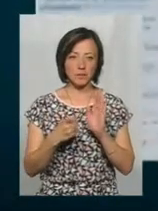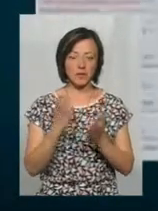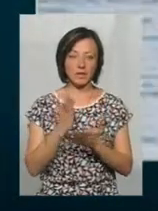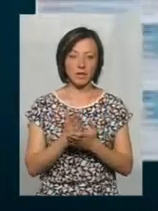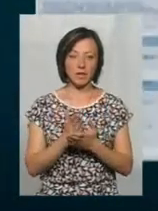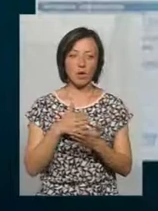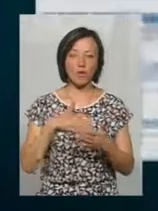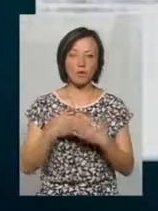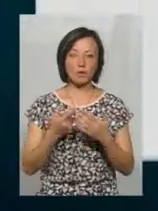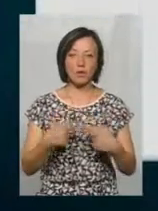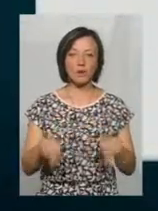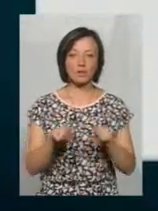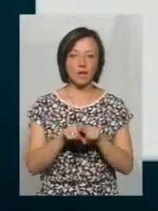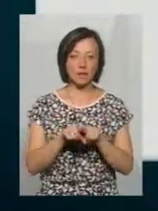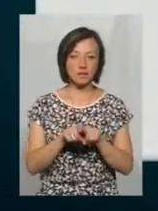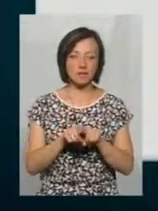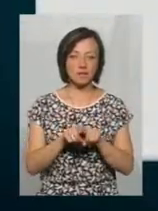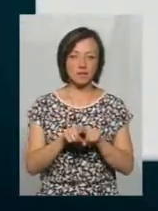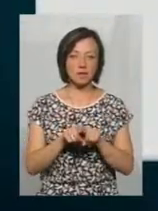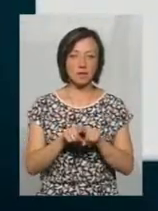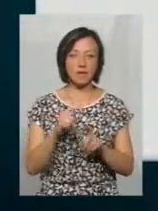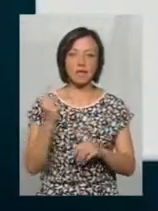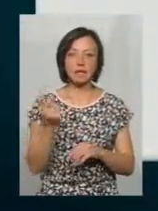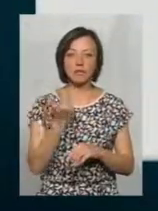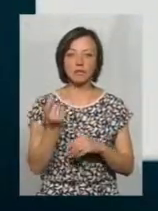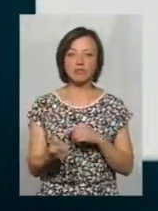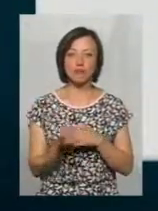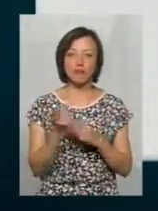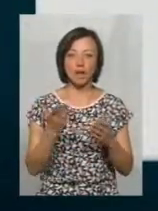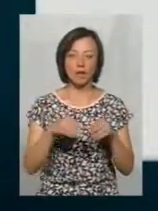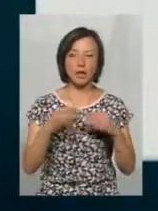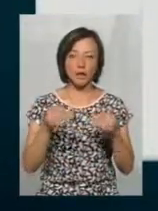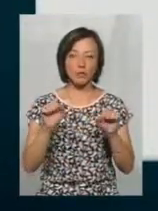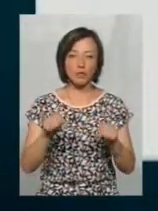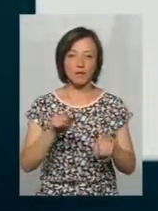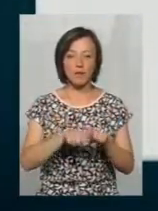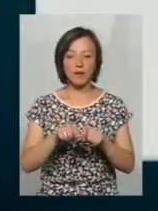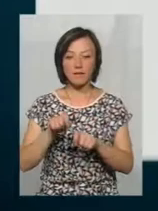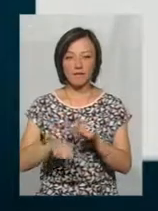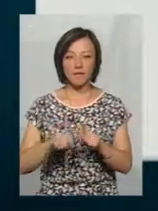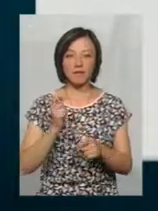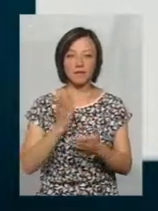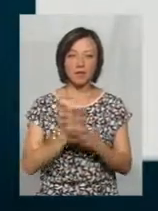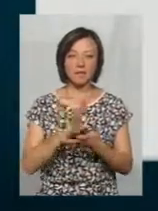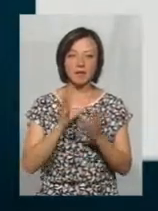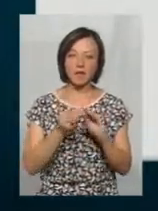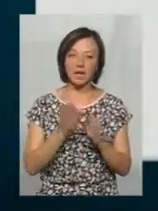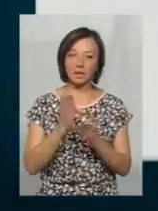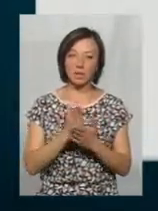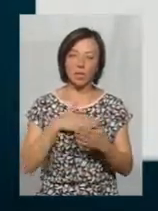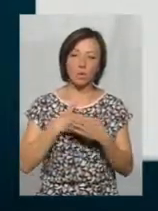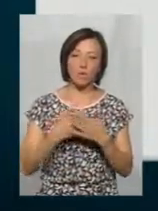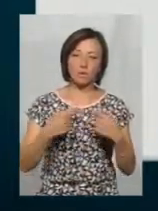є громадських організацій, і от, ну, єдине джерело, яке дає можливість там перевірити, да, є взагалі, існує така